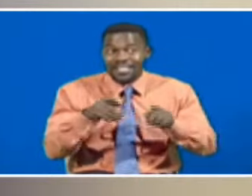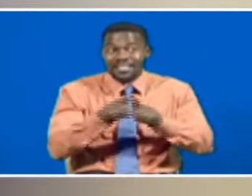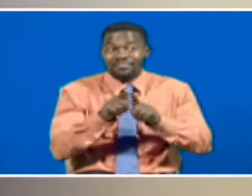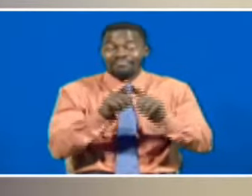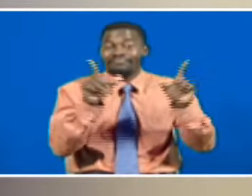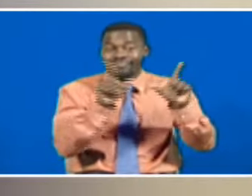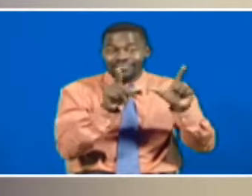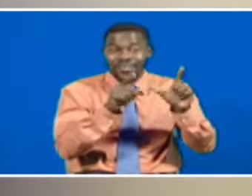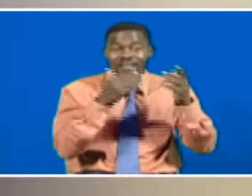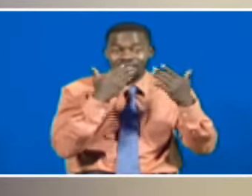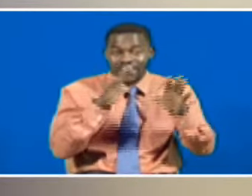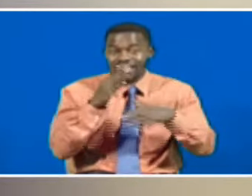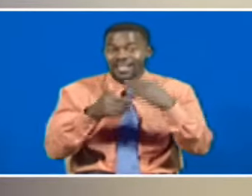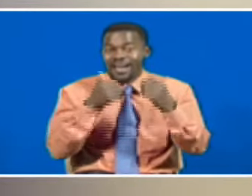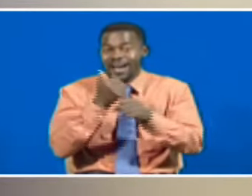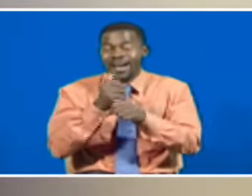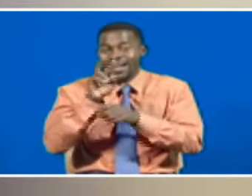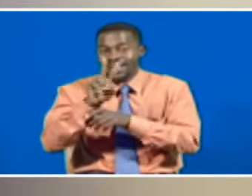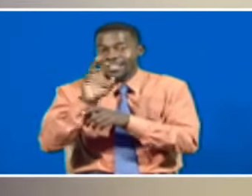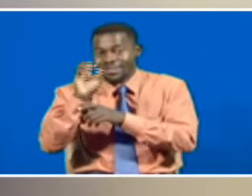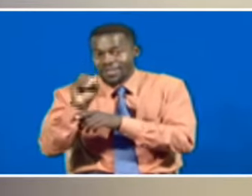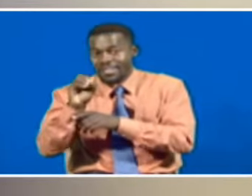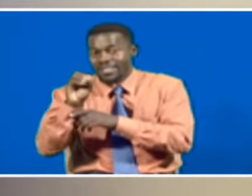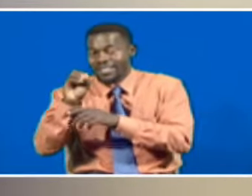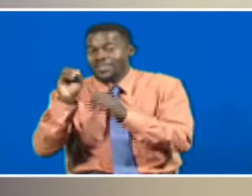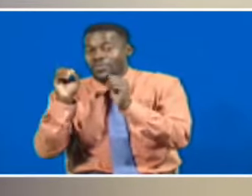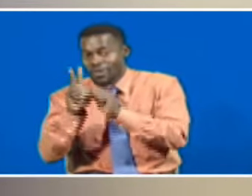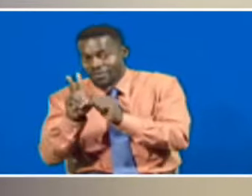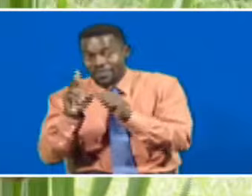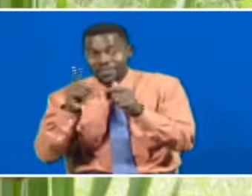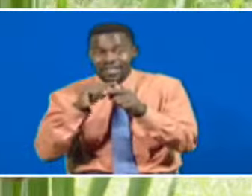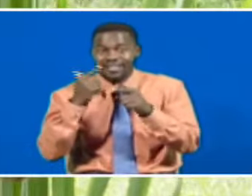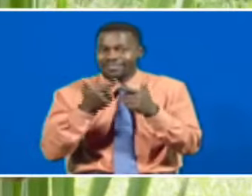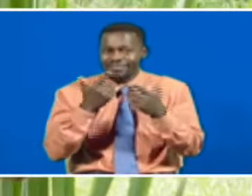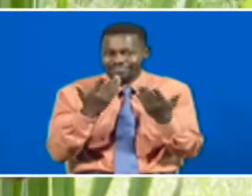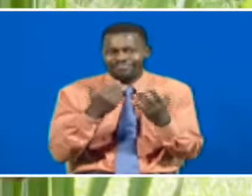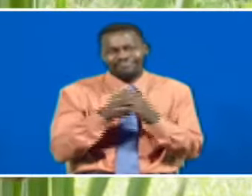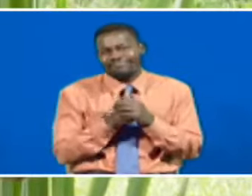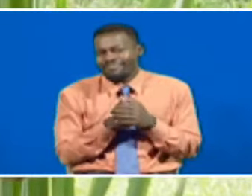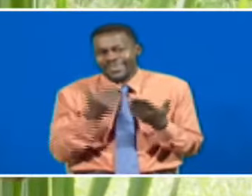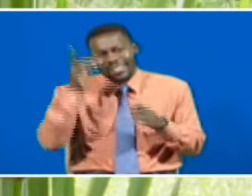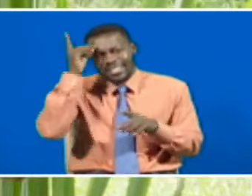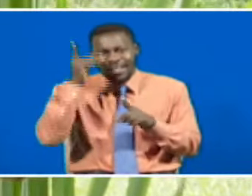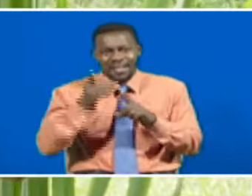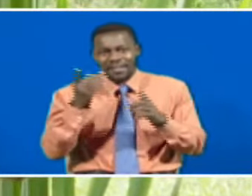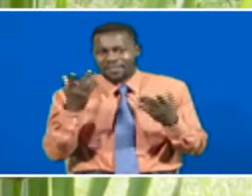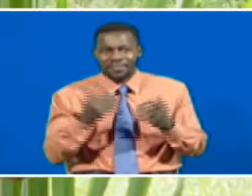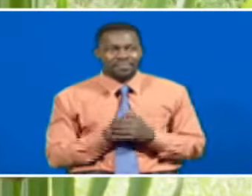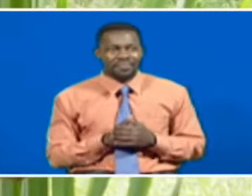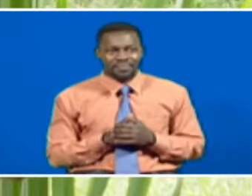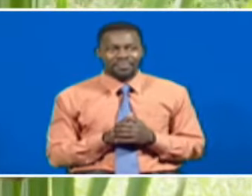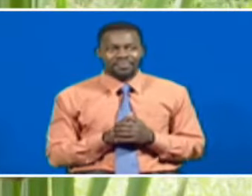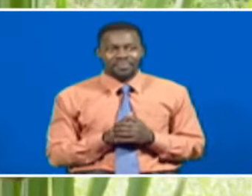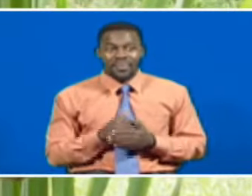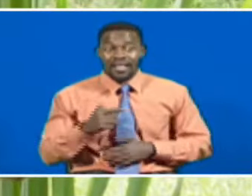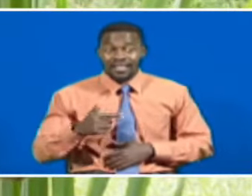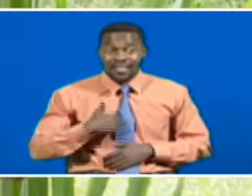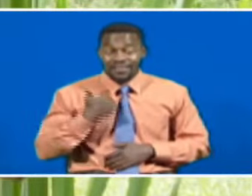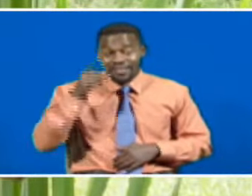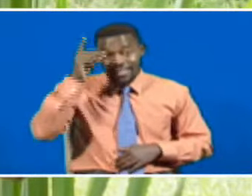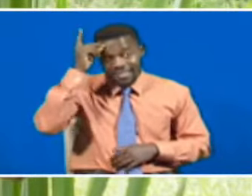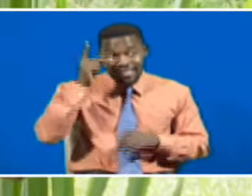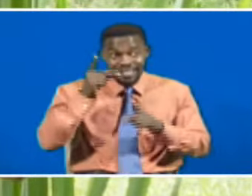2022. Akasimama Ngangari na kujitosa kwenye ulingo wa siasa. Na nilichukua hatua nikaenda kukaa na mzee wangu.